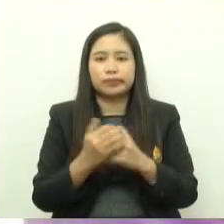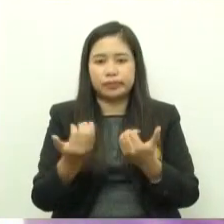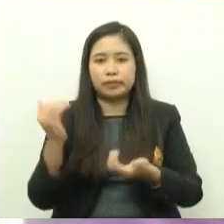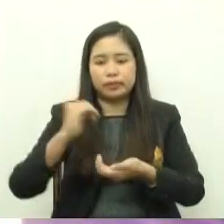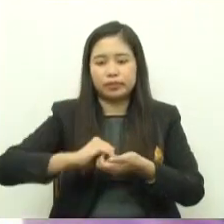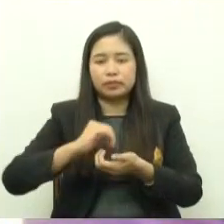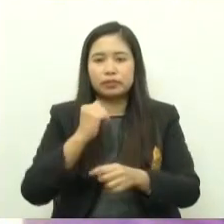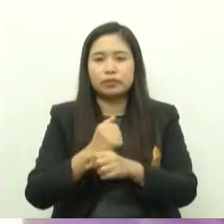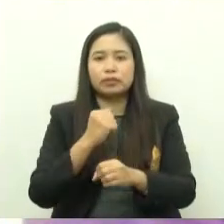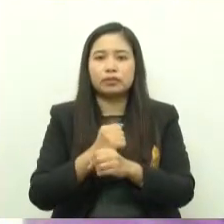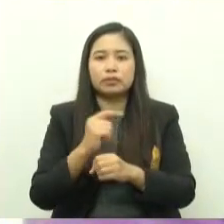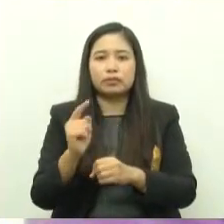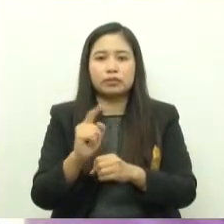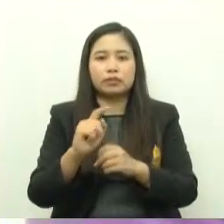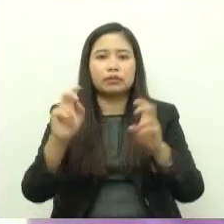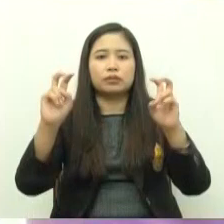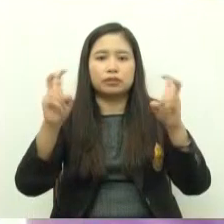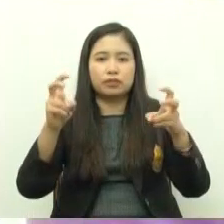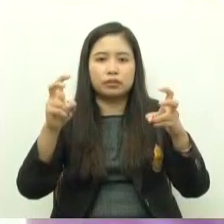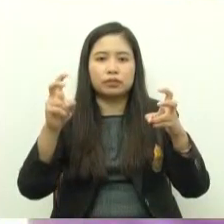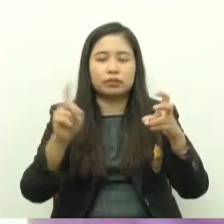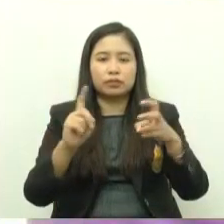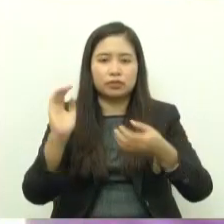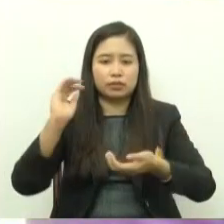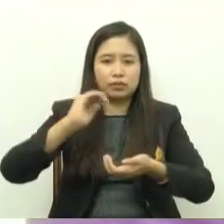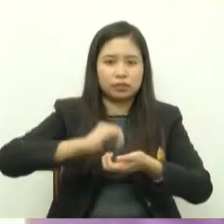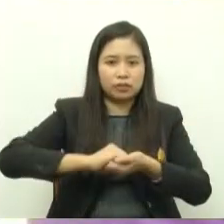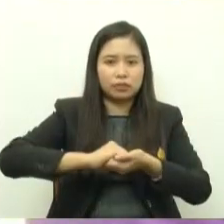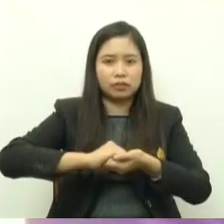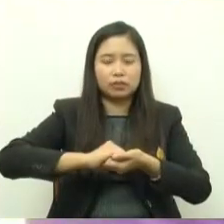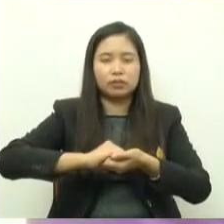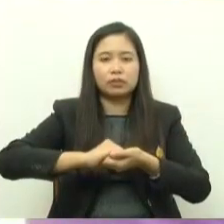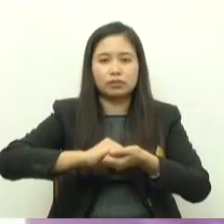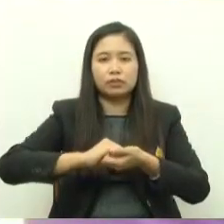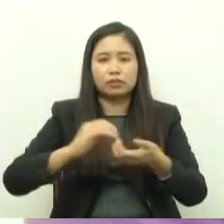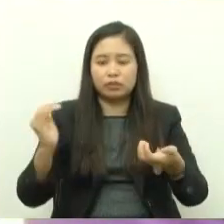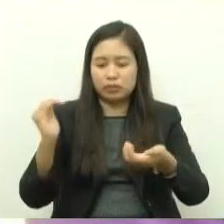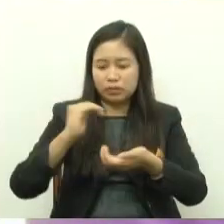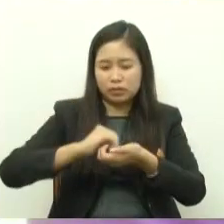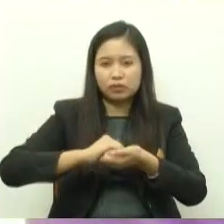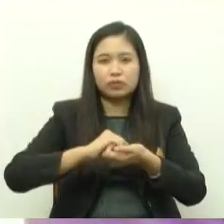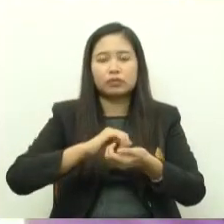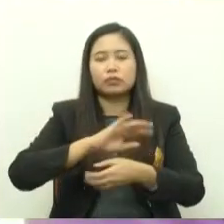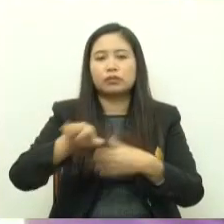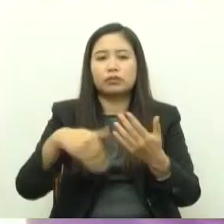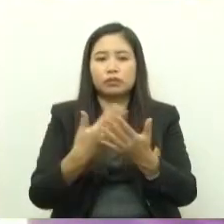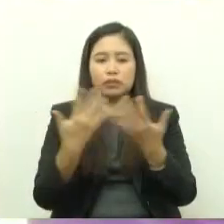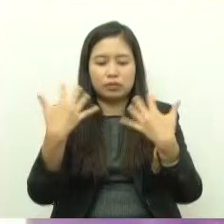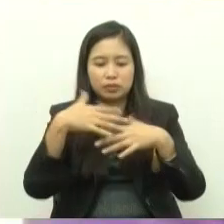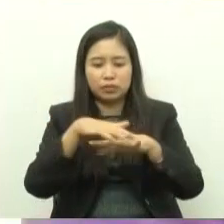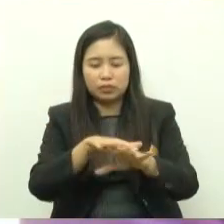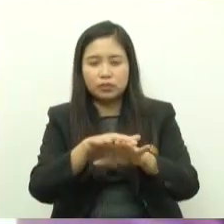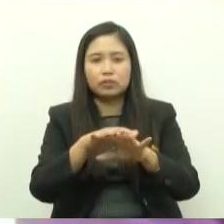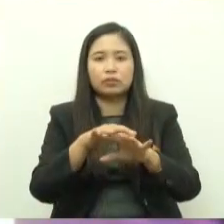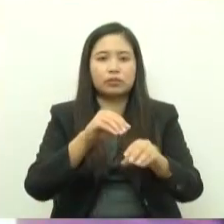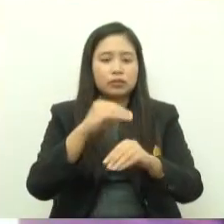งานก็คือน่าจะเป็นในเรื่องของความร่วมมือความเป็นอันหนึ่งอันเดียวเดียวกันการประสานงานกับทุก